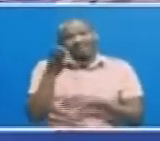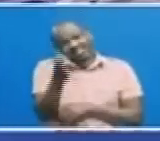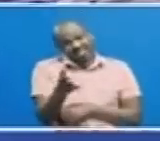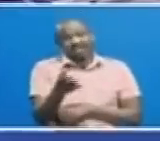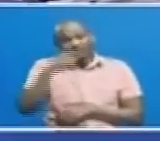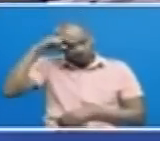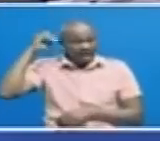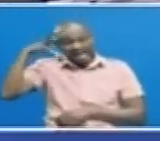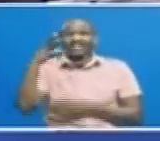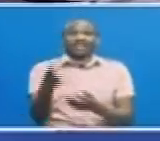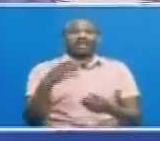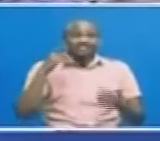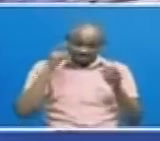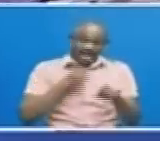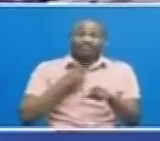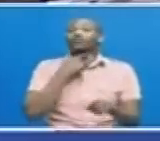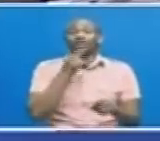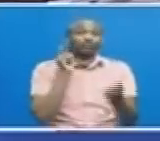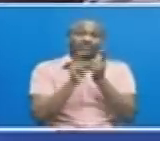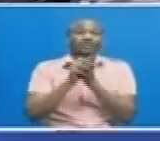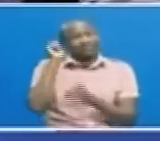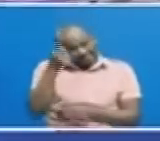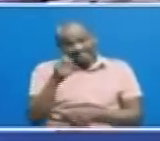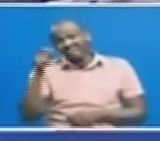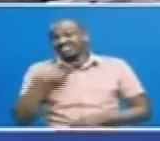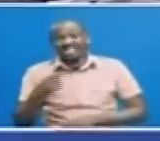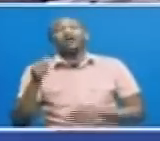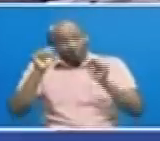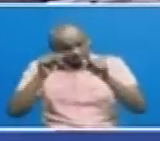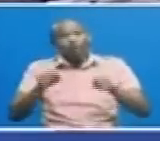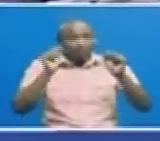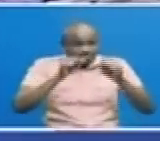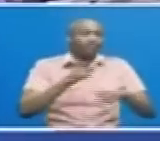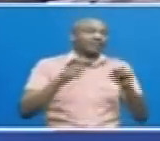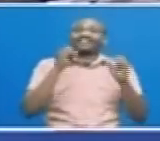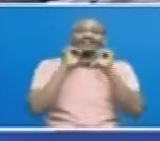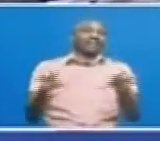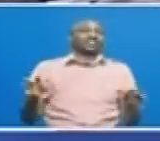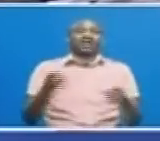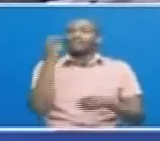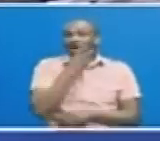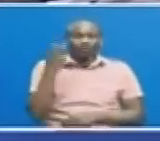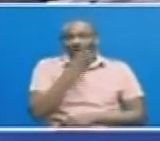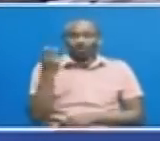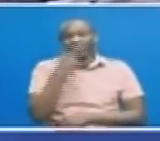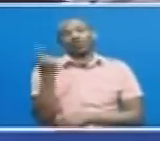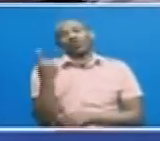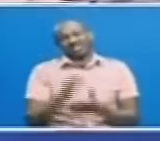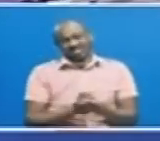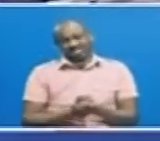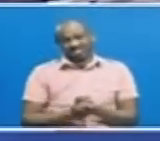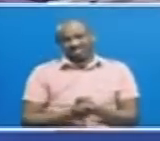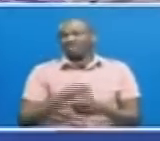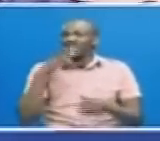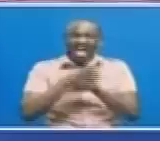kali. Hata sasa nikitaka kwenda kuona president, naambiwa na huyu nitakupeleka, naambiwa na huyu nitakupeleka, naambiwa na huyu nitakupeleka, na hakuna siku.